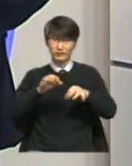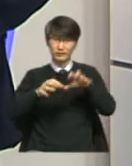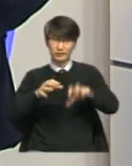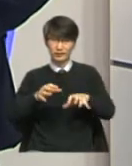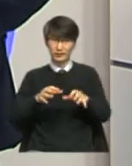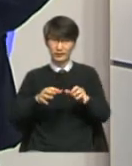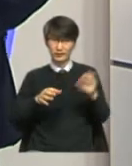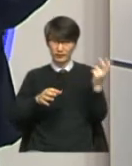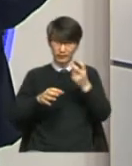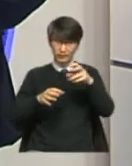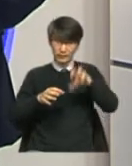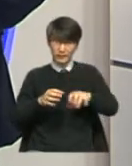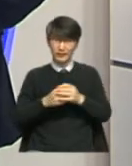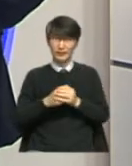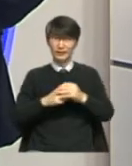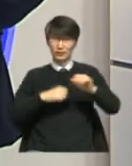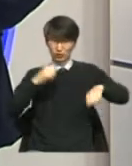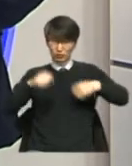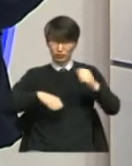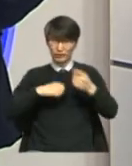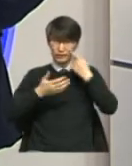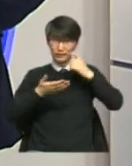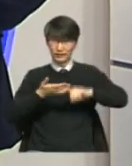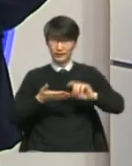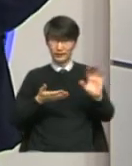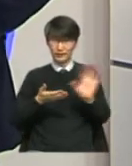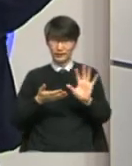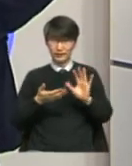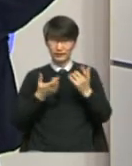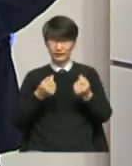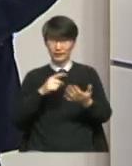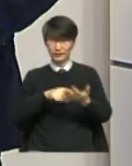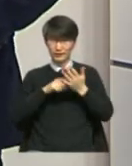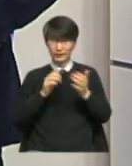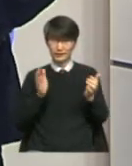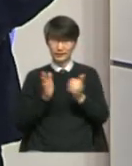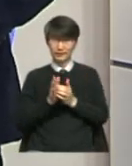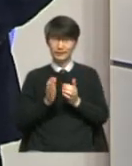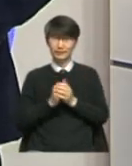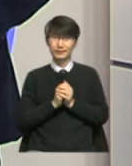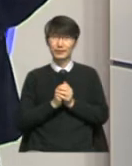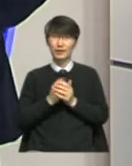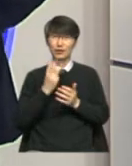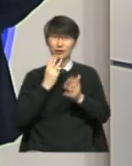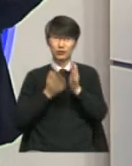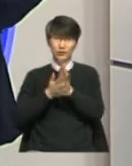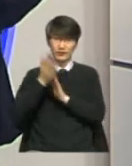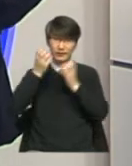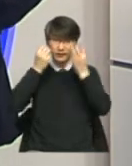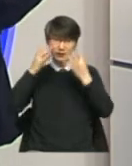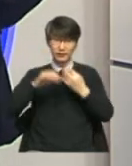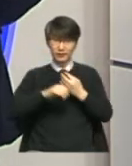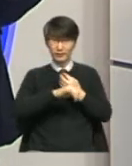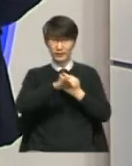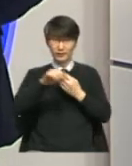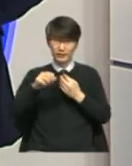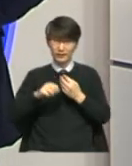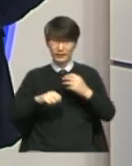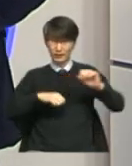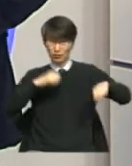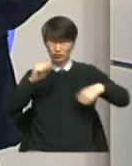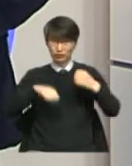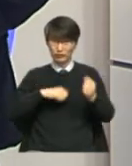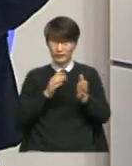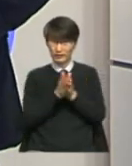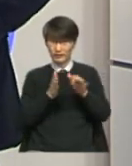진행된 현장점검에선 야생동물이 적발되진 않은 것으로 나타났습니다. 서울시는 신종 코로나 바이러스가